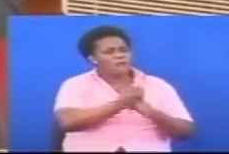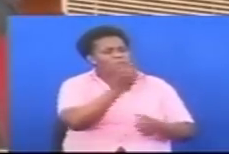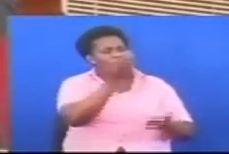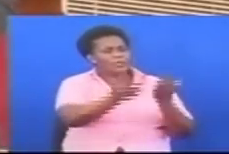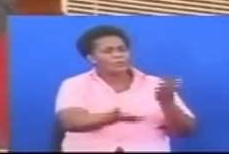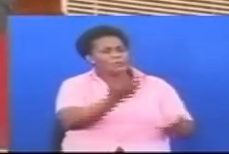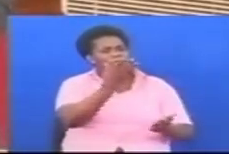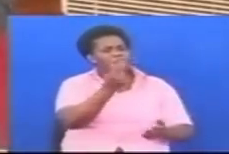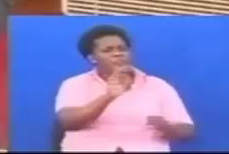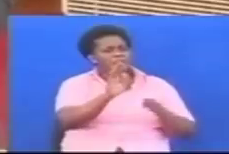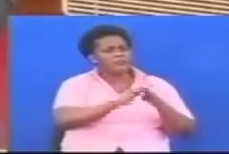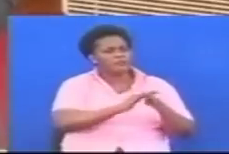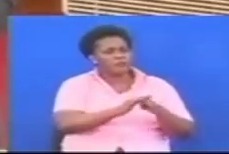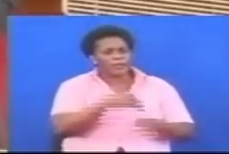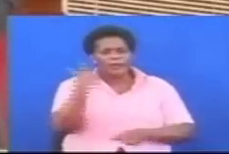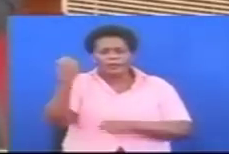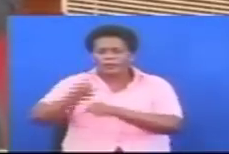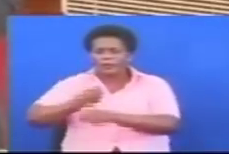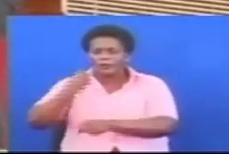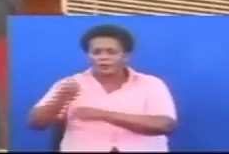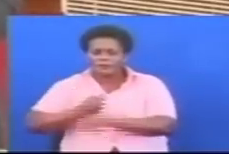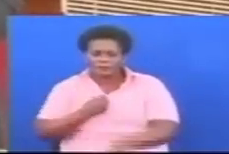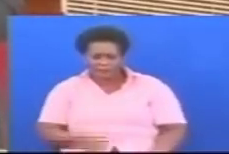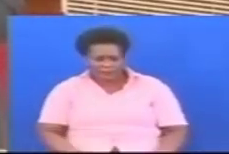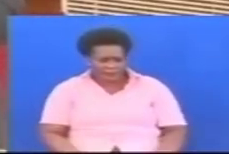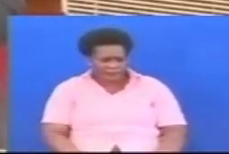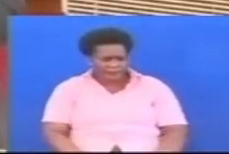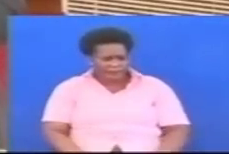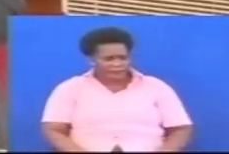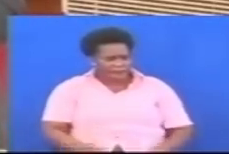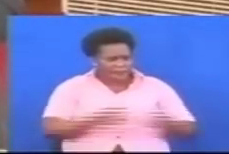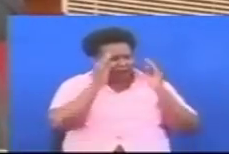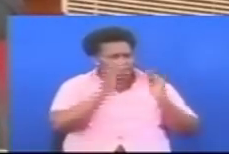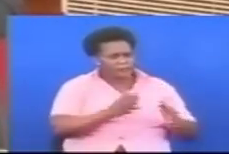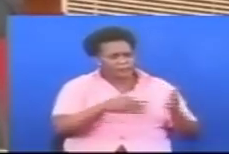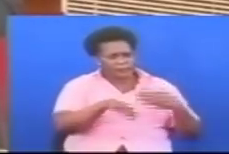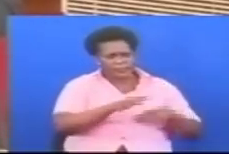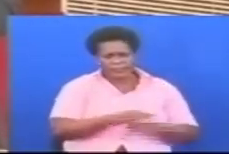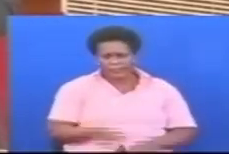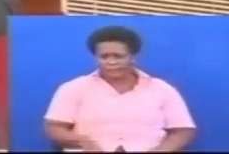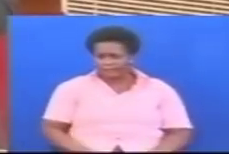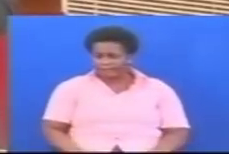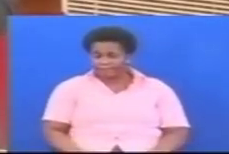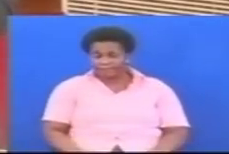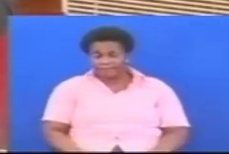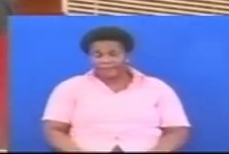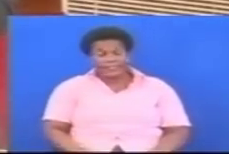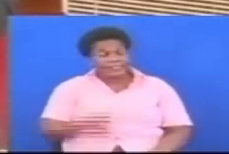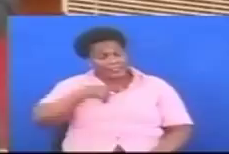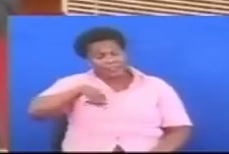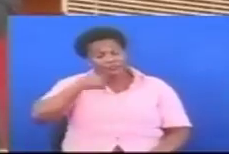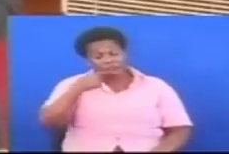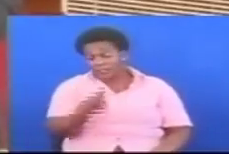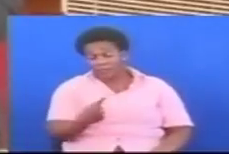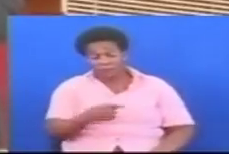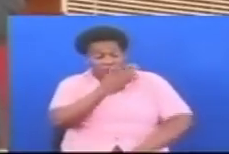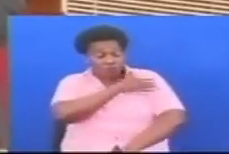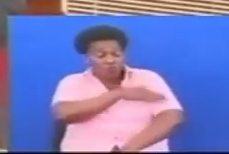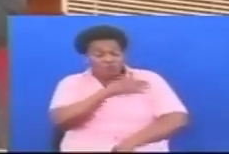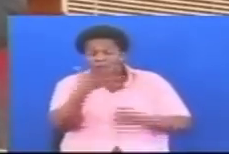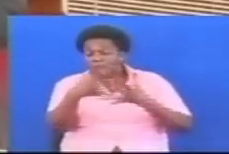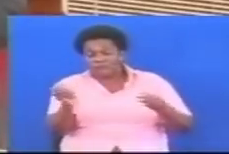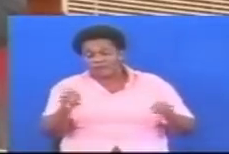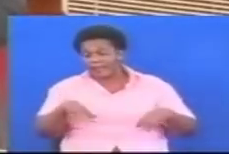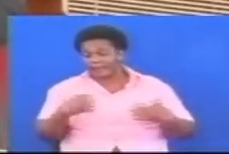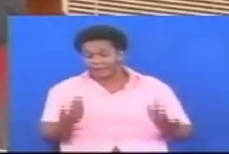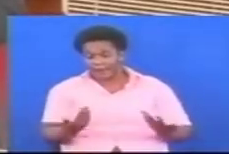iliyofanyika. Mheshimiwa Mwenyekiti, kama ambavyo tumetangulia kusema kuwa hakuna huduma ya bure, na hivyo ukiangalia mwongozo wa